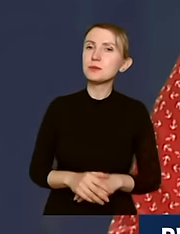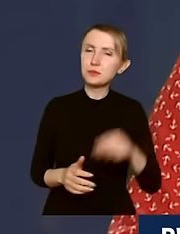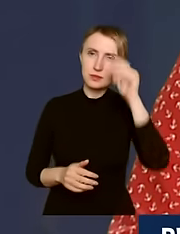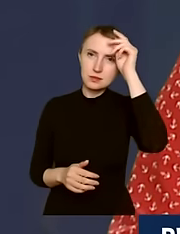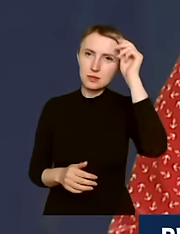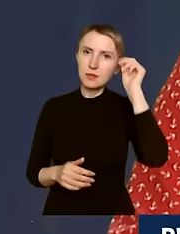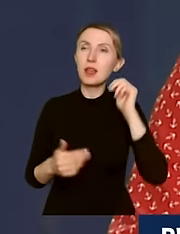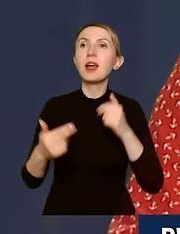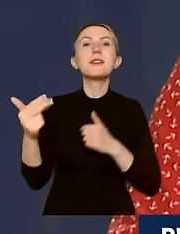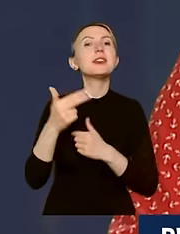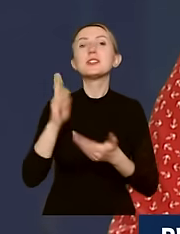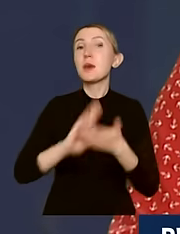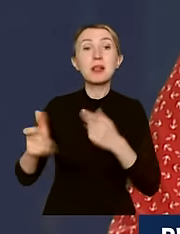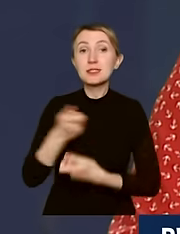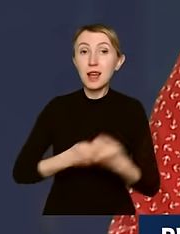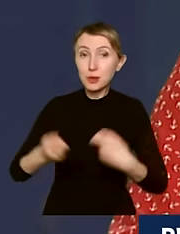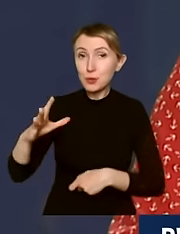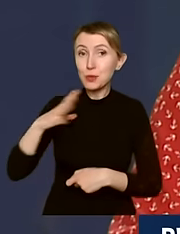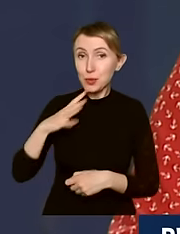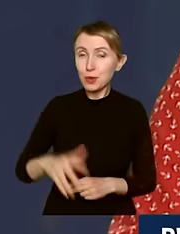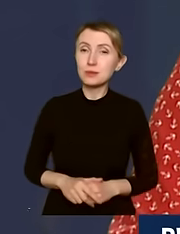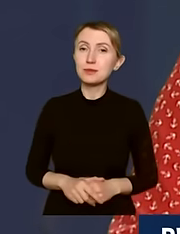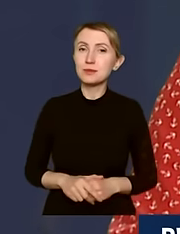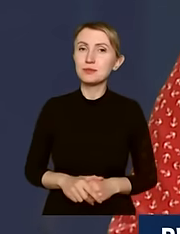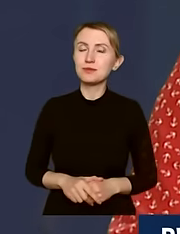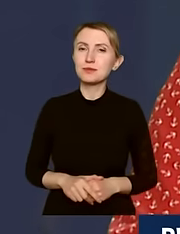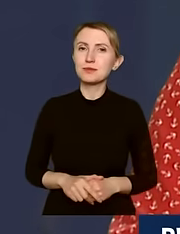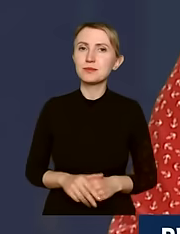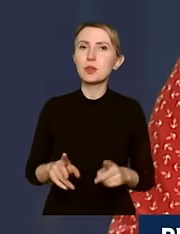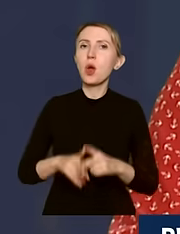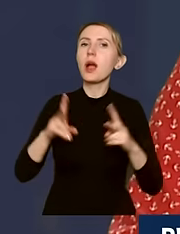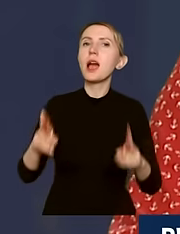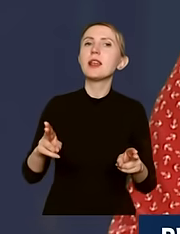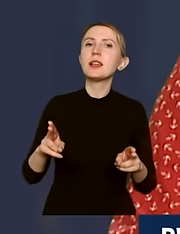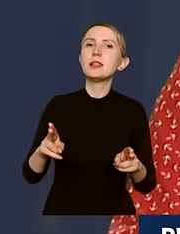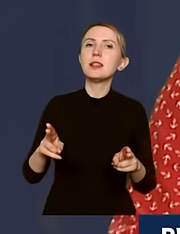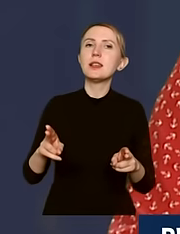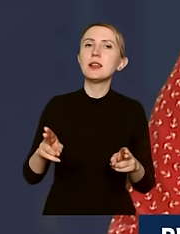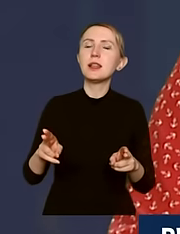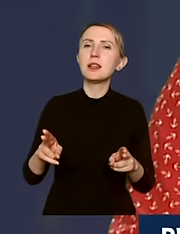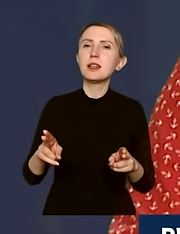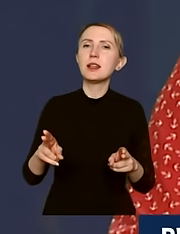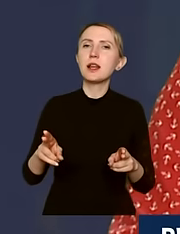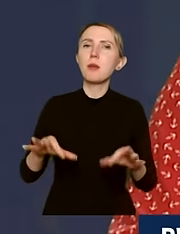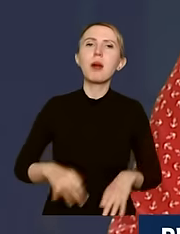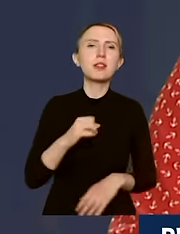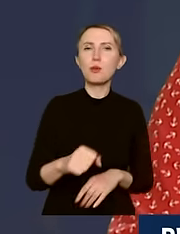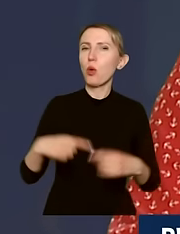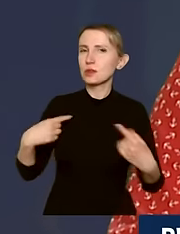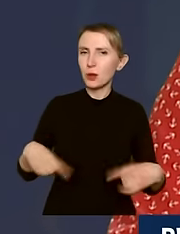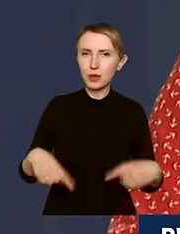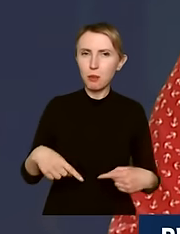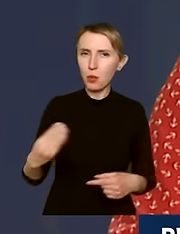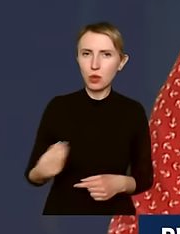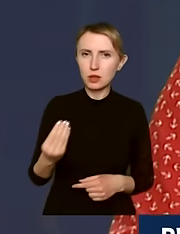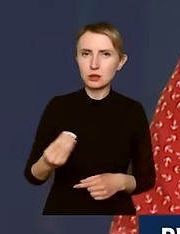niehandlowe niedziele, to było jeszcze w tej kadencji, pani poseł jeszcze wtedy nie była. To